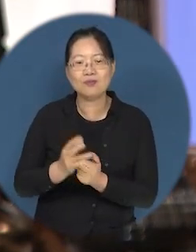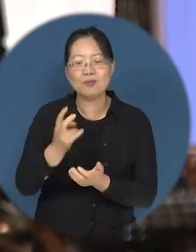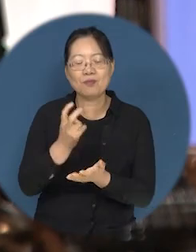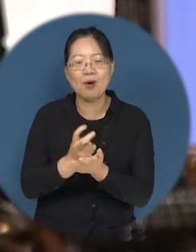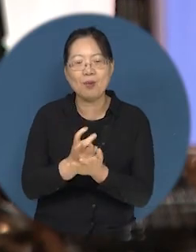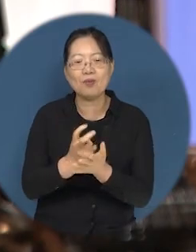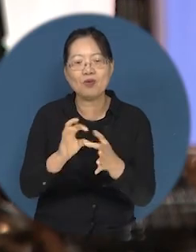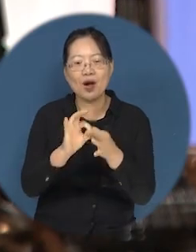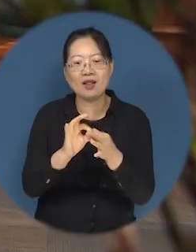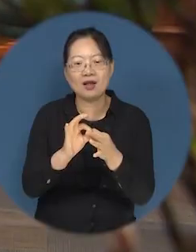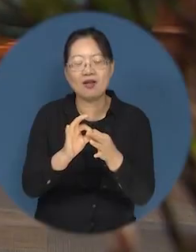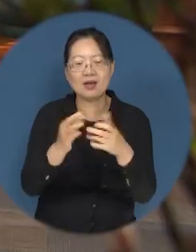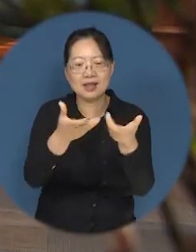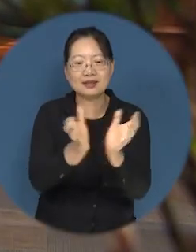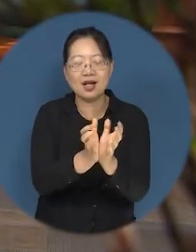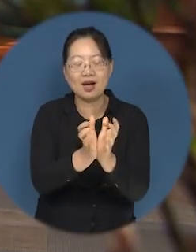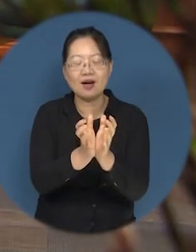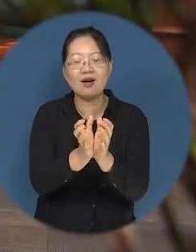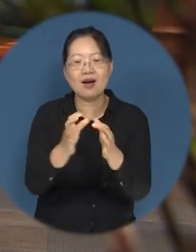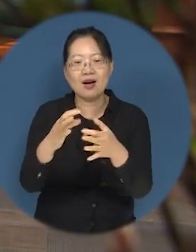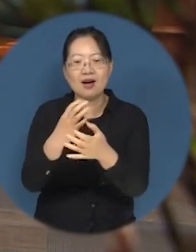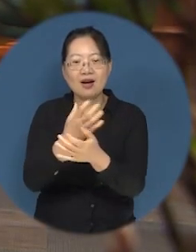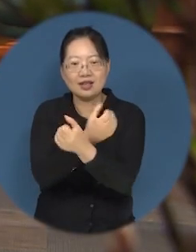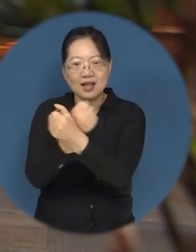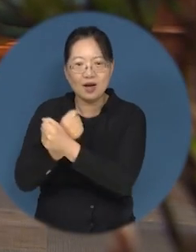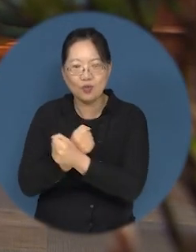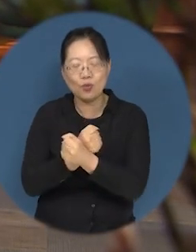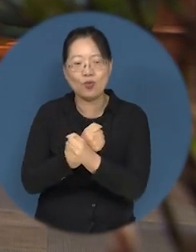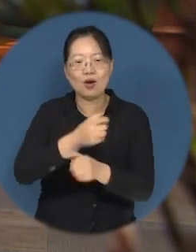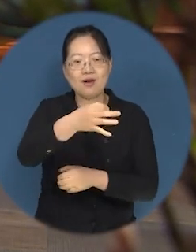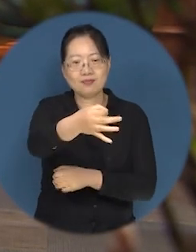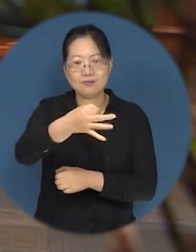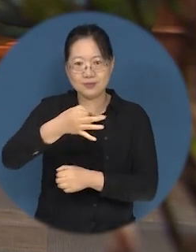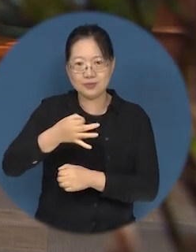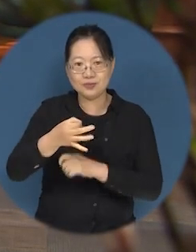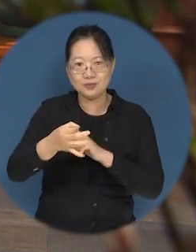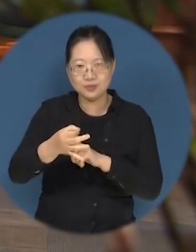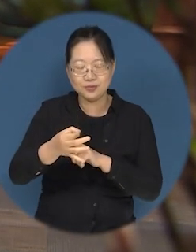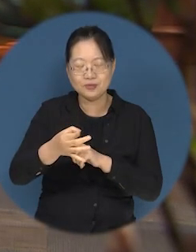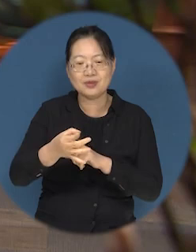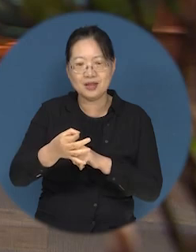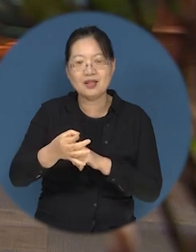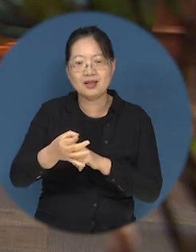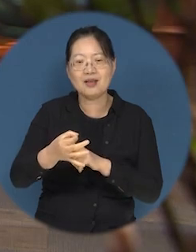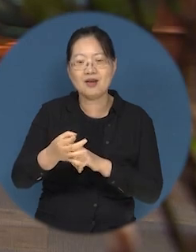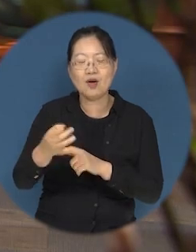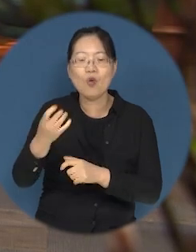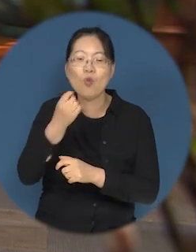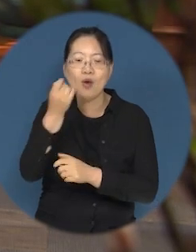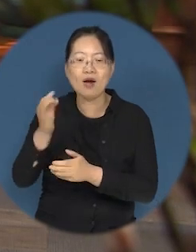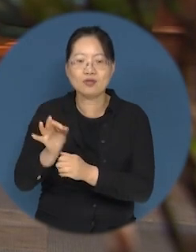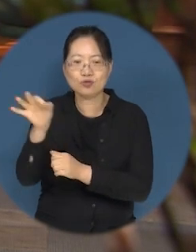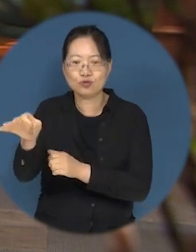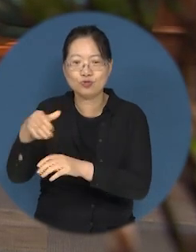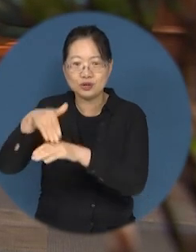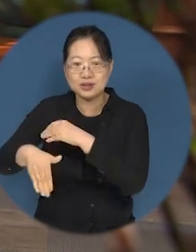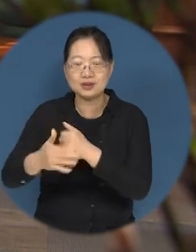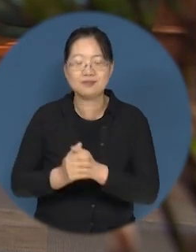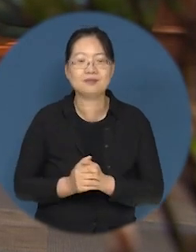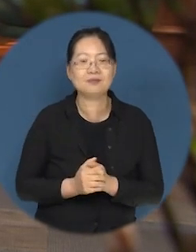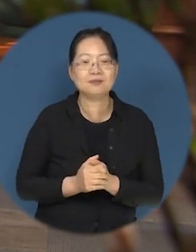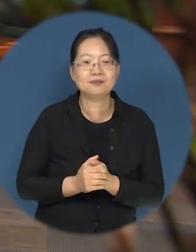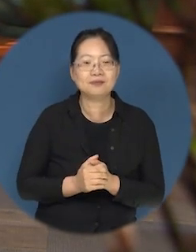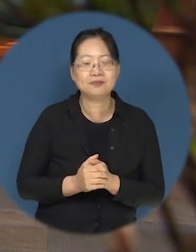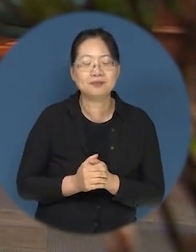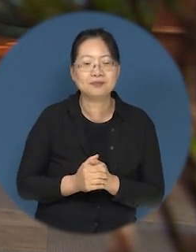해서 납품을 하고 그 납품 올리고. 대금을 받아서 그렇죠. 그걸 월급을 이제 주는 그런 회사입니다. 예. 예. 예. 그 처음에는